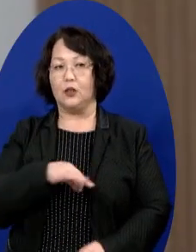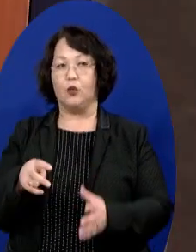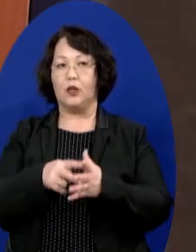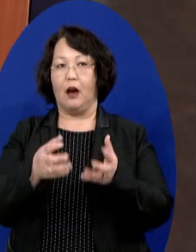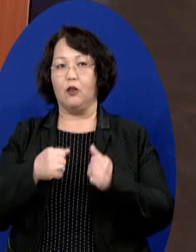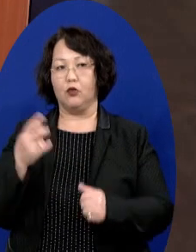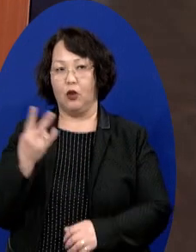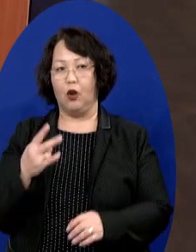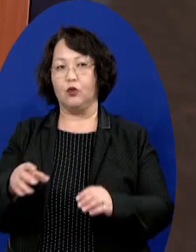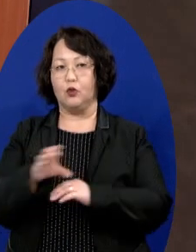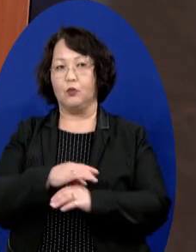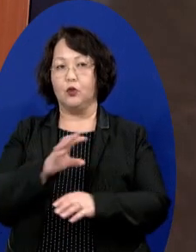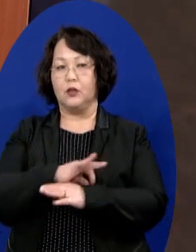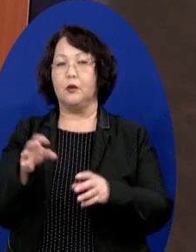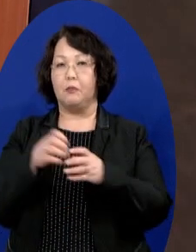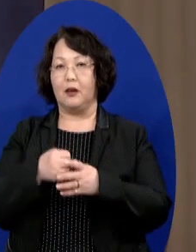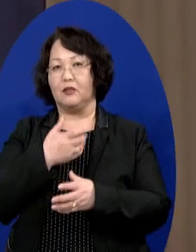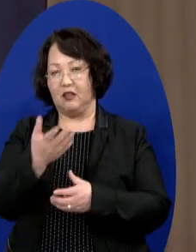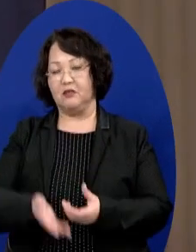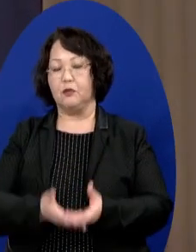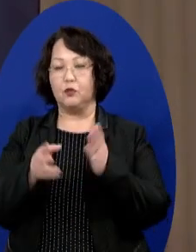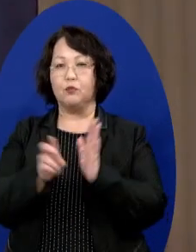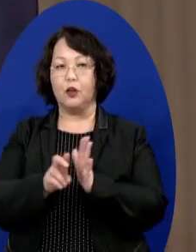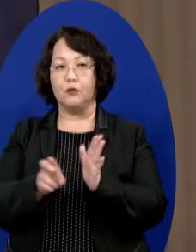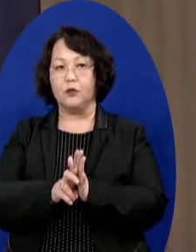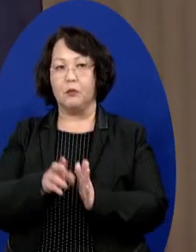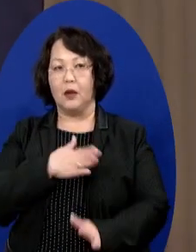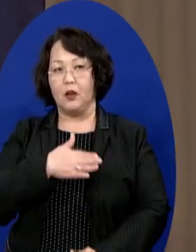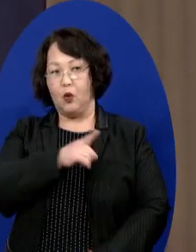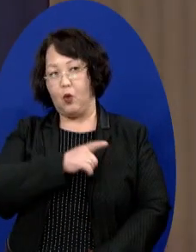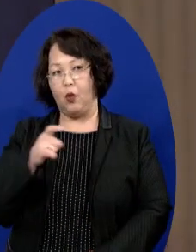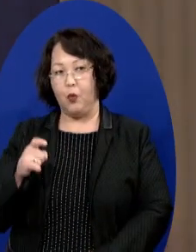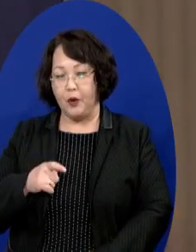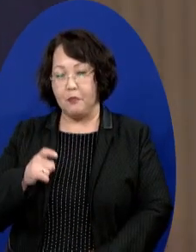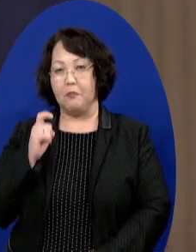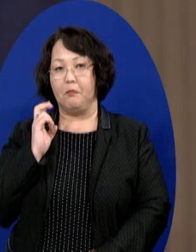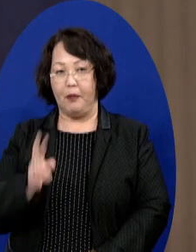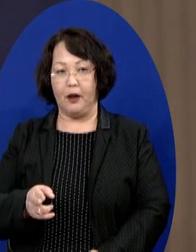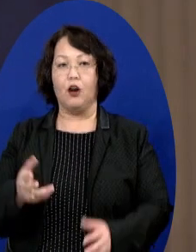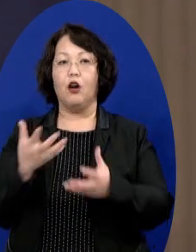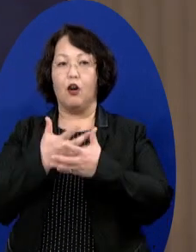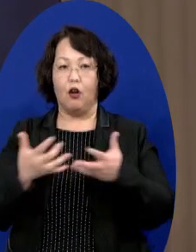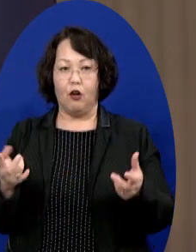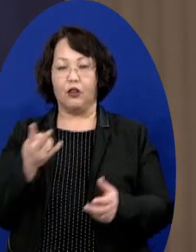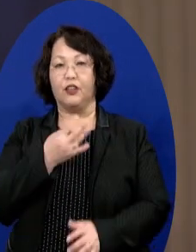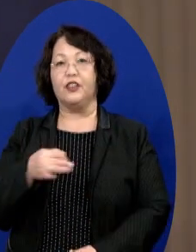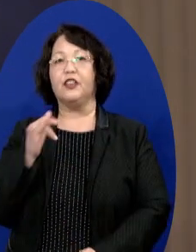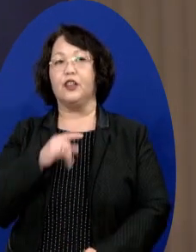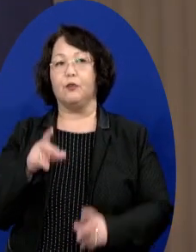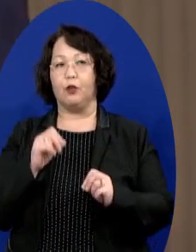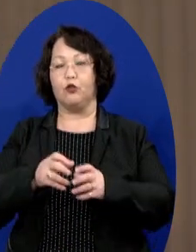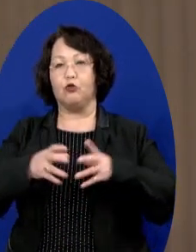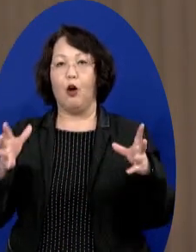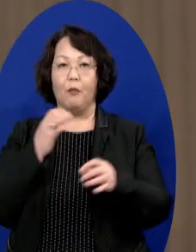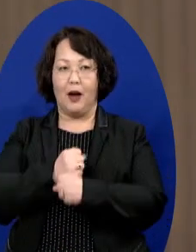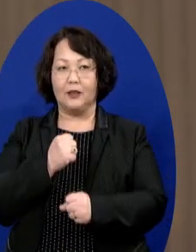ногоон сум төслийн банк танд туслана. Одоо манай арилжааны банкуд олон нийтийн болох одоо энэ томоохон ажил хүлээгдэж байгаа энэ